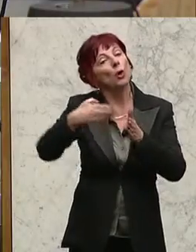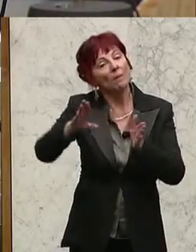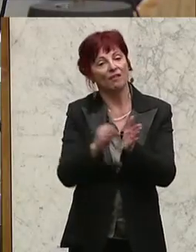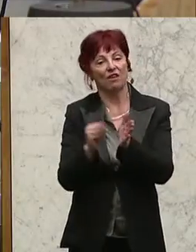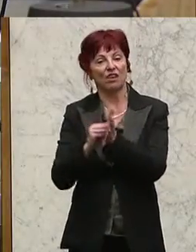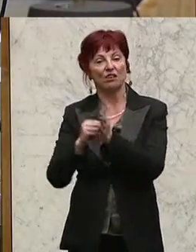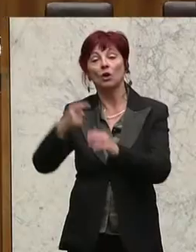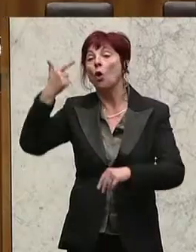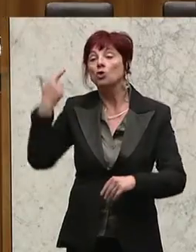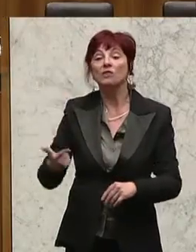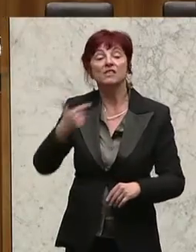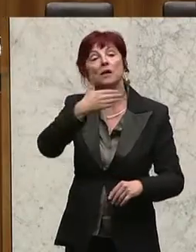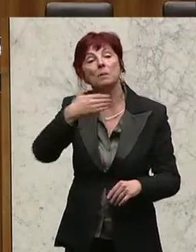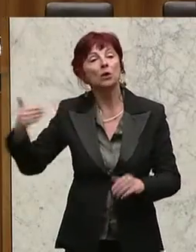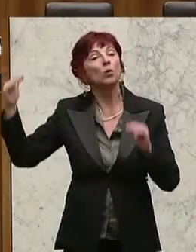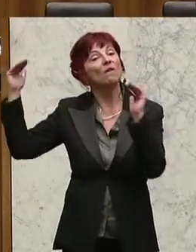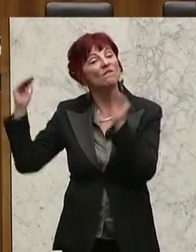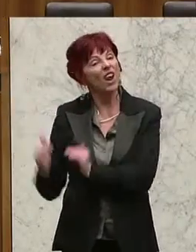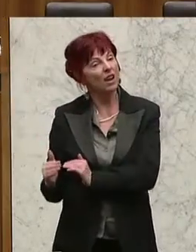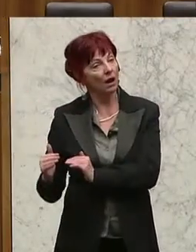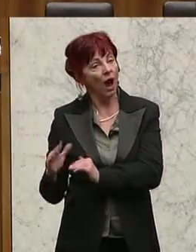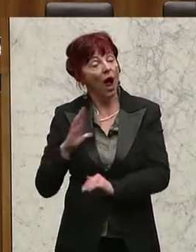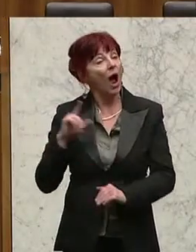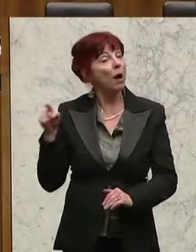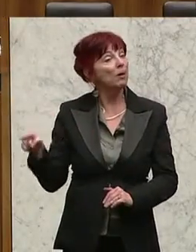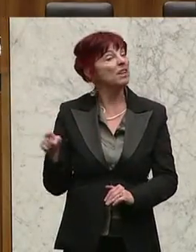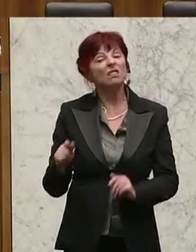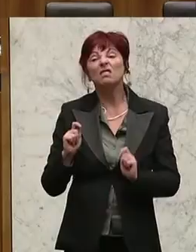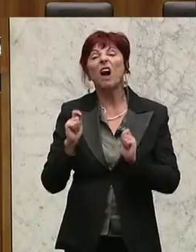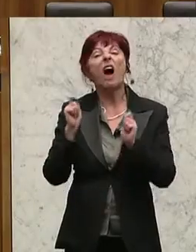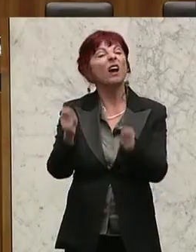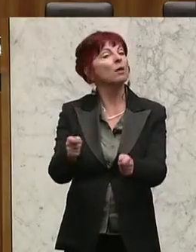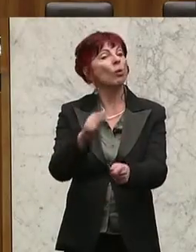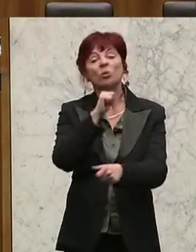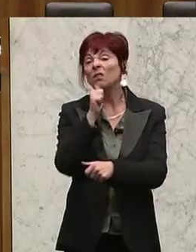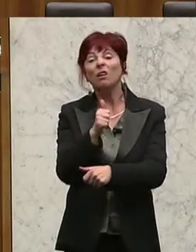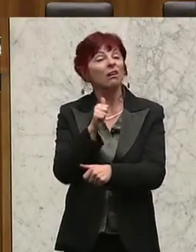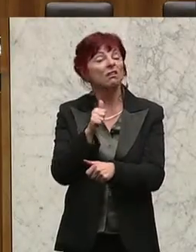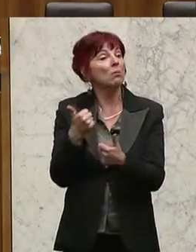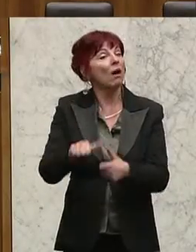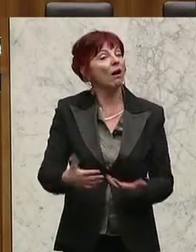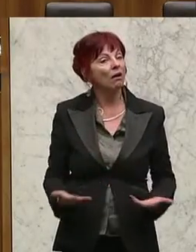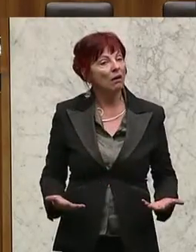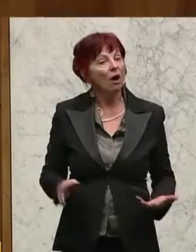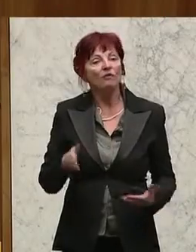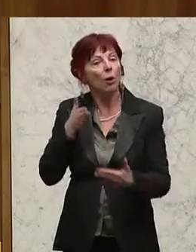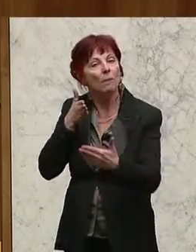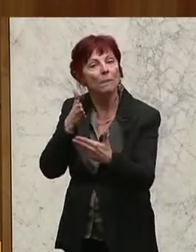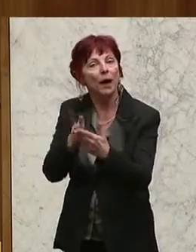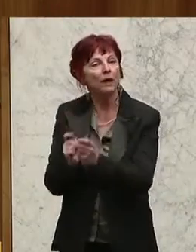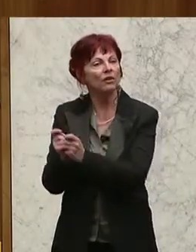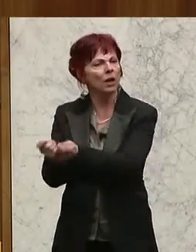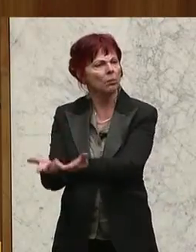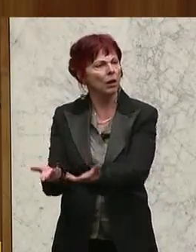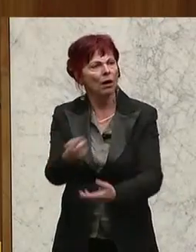Republik und dem Land zu verlangen. Und es wurde nicht mal das Angebot zugelassen, weil es eine Direktvergabe gegeben hat. Das heißt, wir brauchen nicht